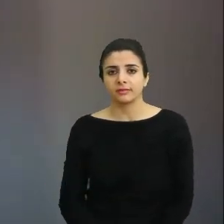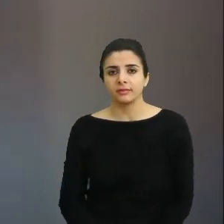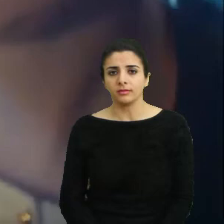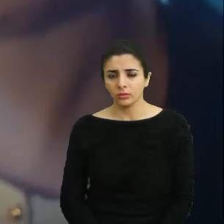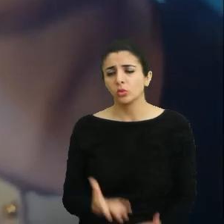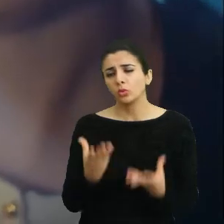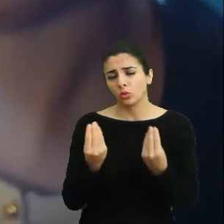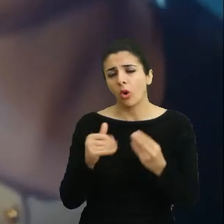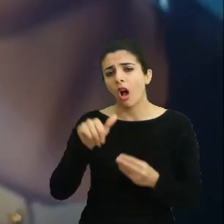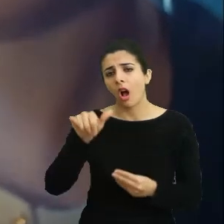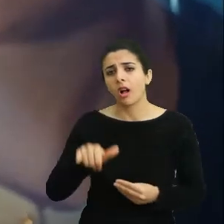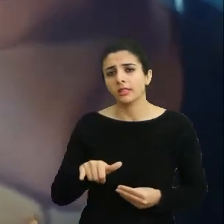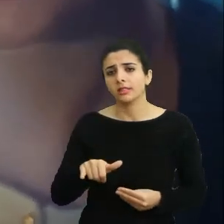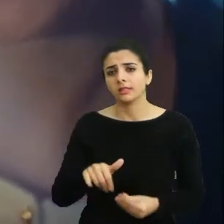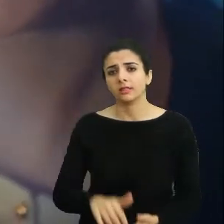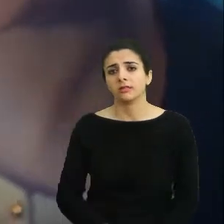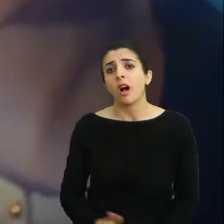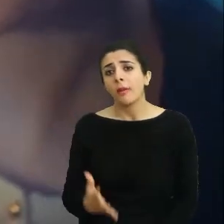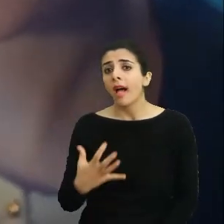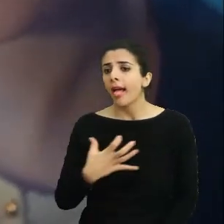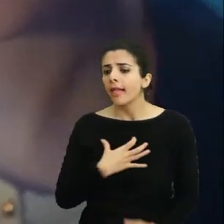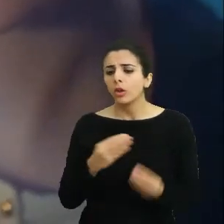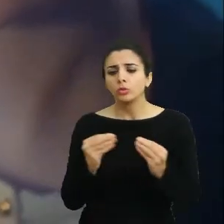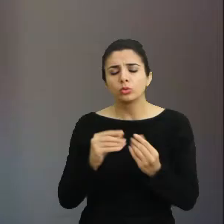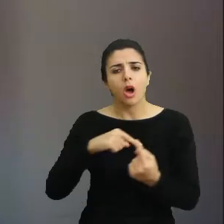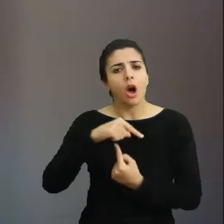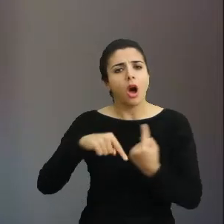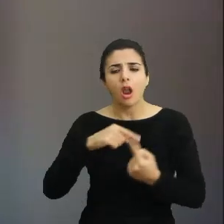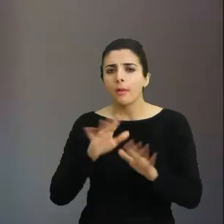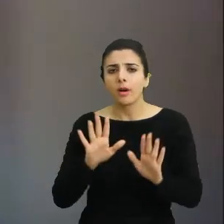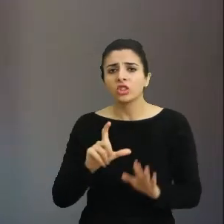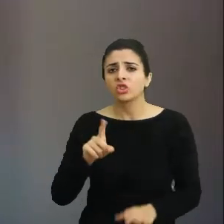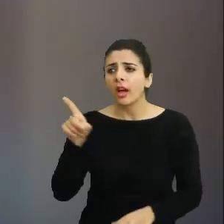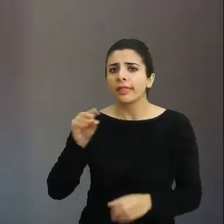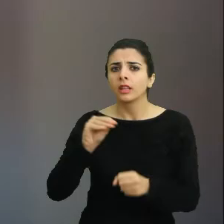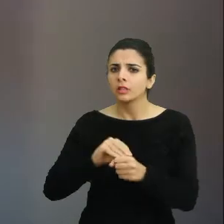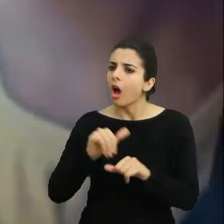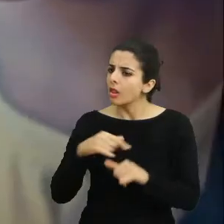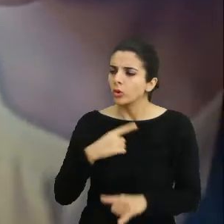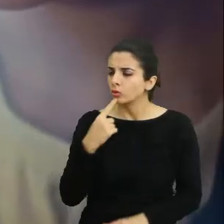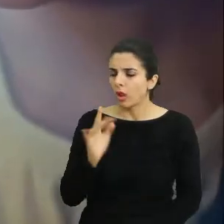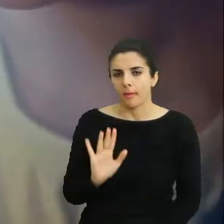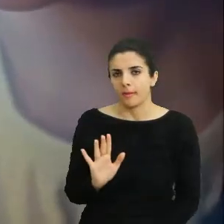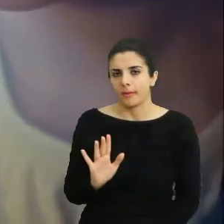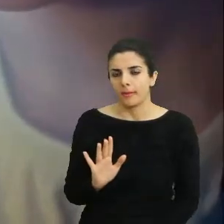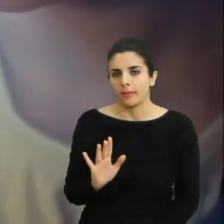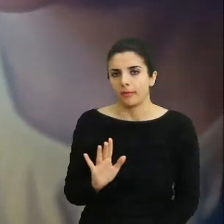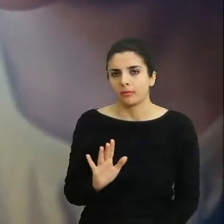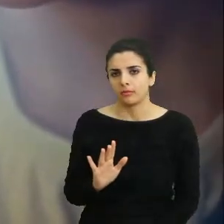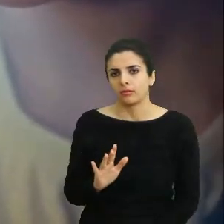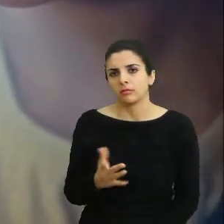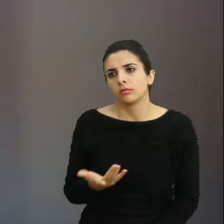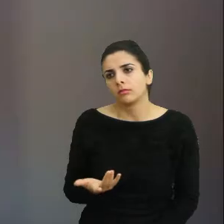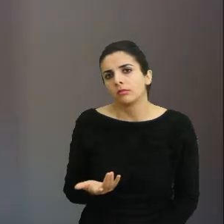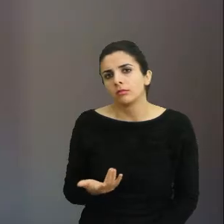Hem de çok haklısın. Ama kendinde suç arama. Cahit için aynı şeyi söyleyemem. Okulun